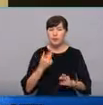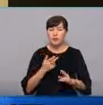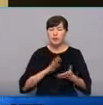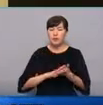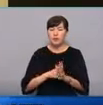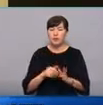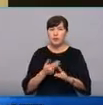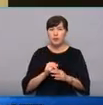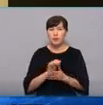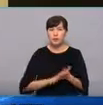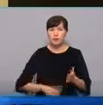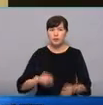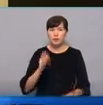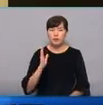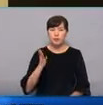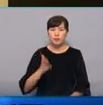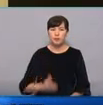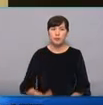биылда жалғасын